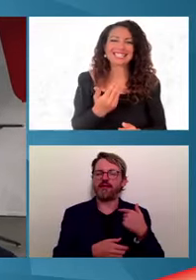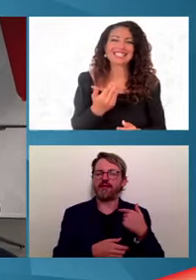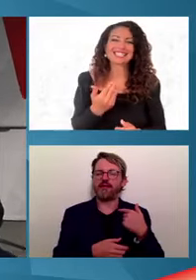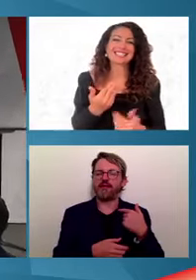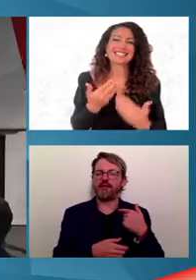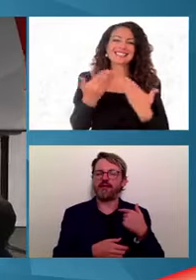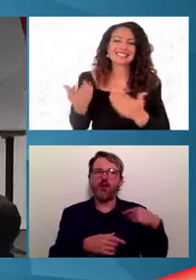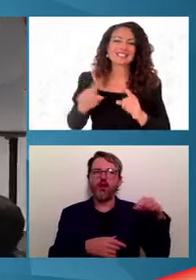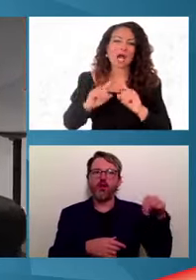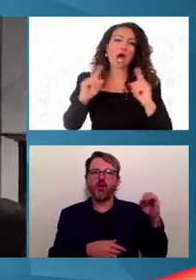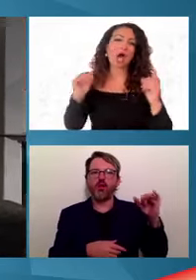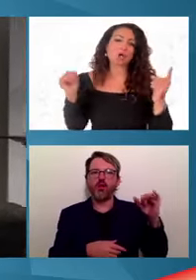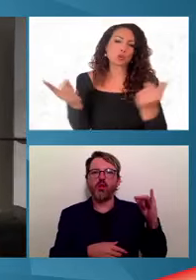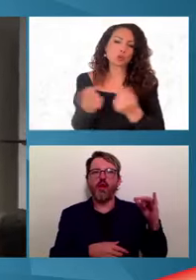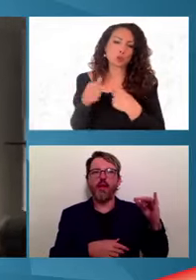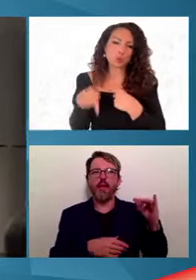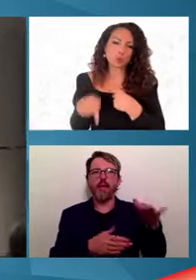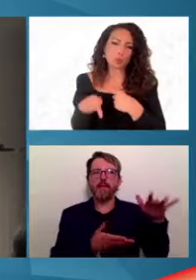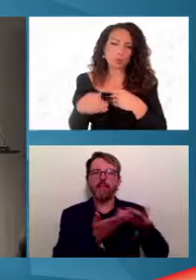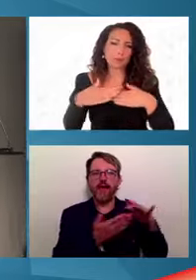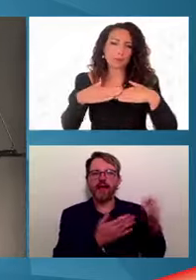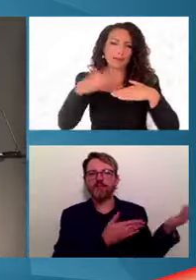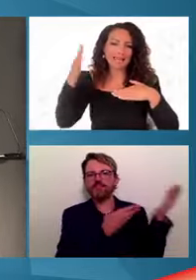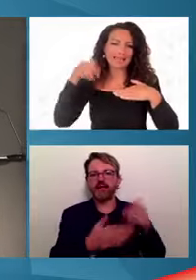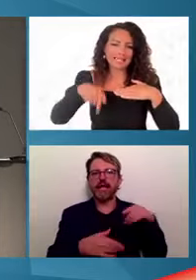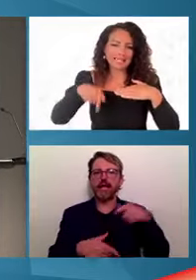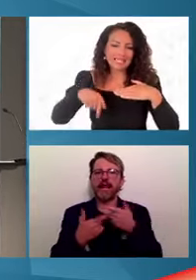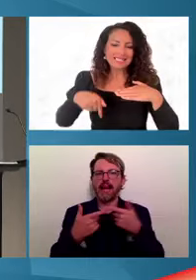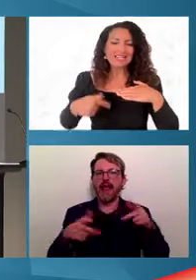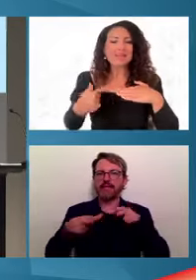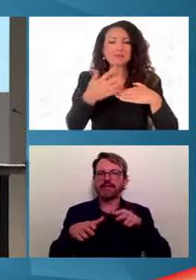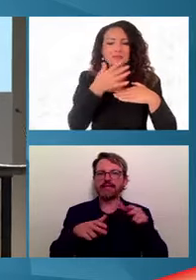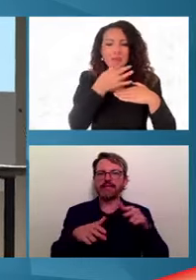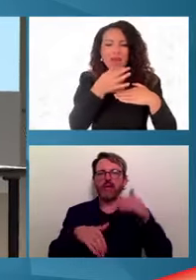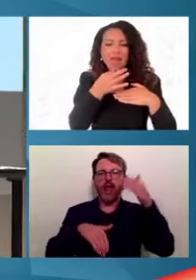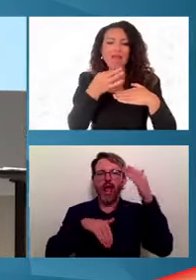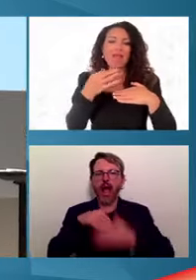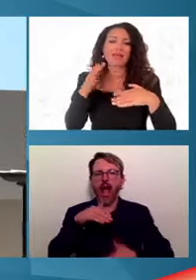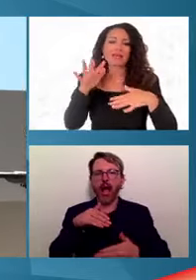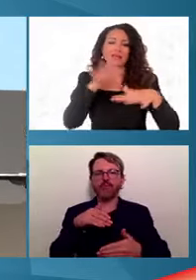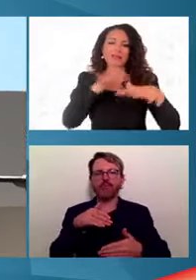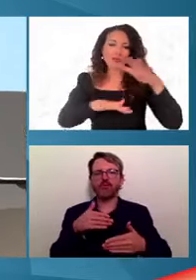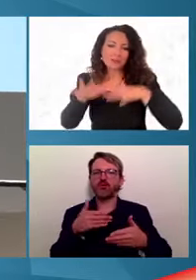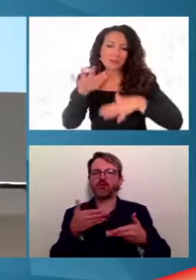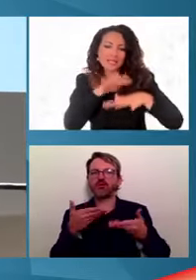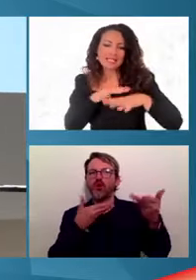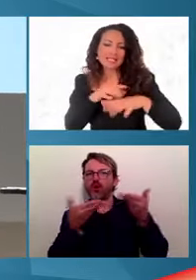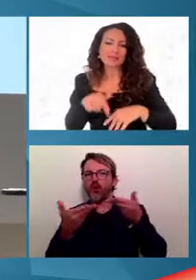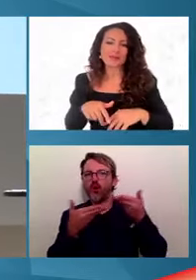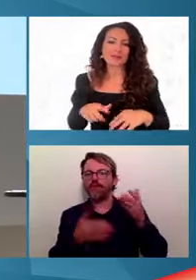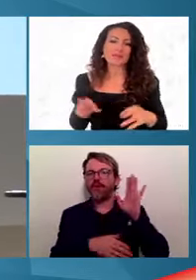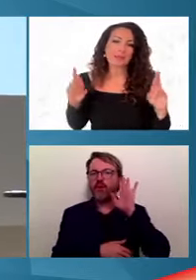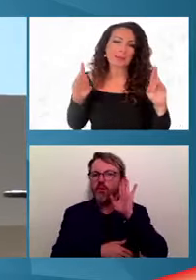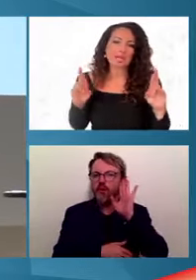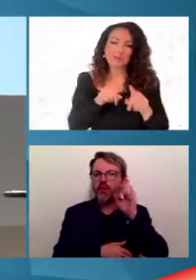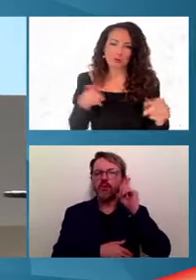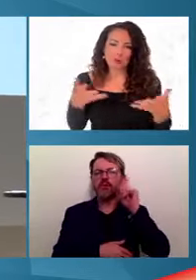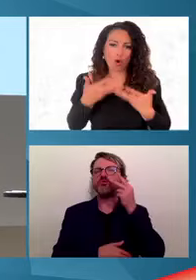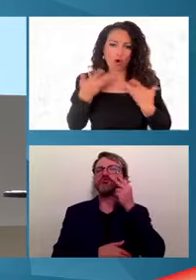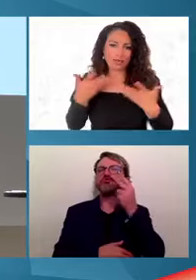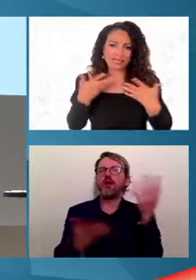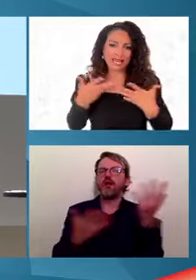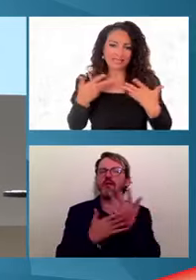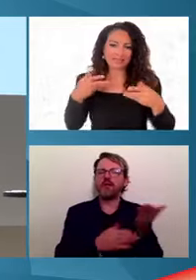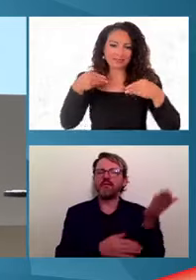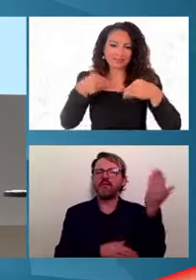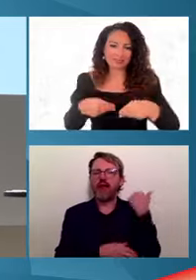um die Landesregierung in ihrer Abschlusskonferenz zu hören und zu staunen und zu schauen auch, was gemacht worden ist. Vielleicht das